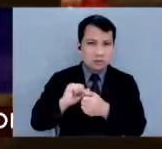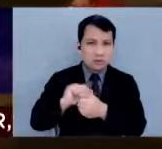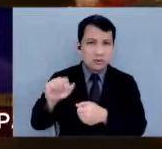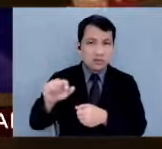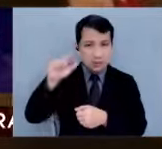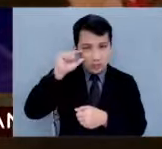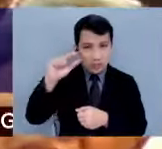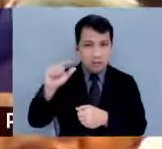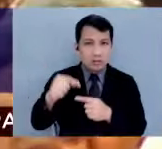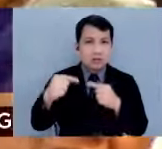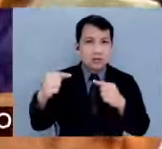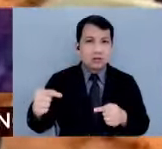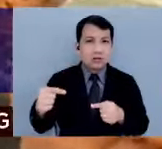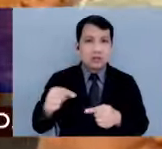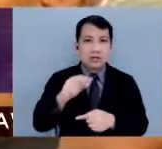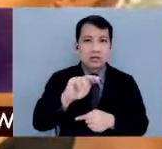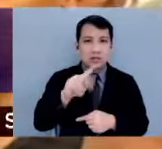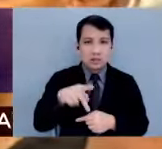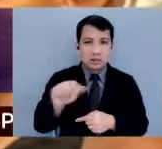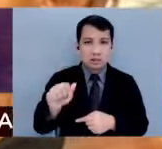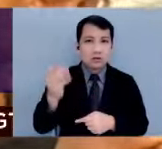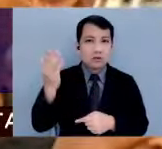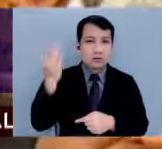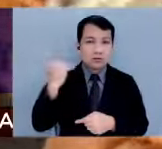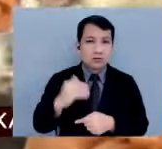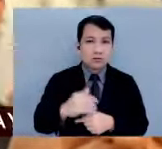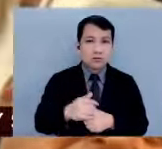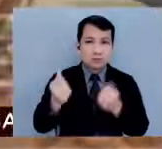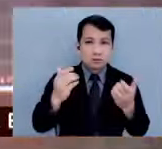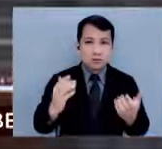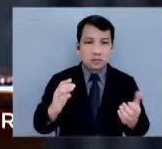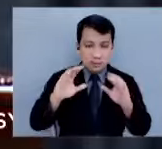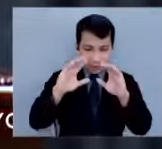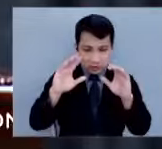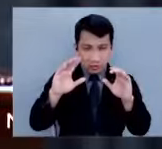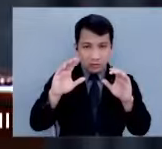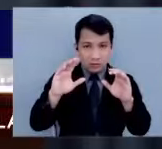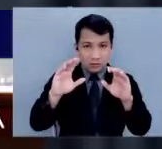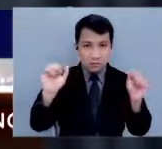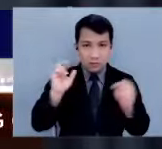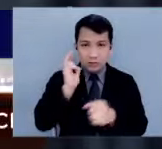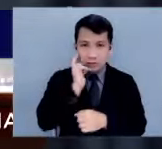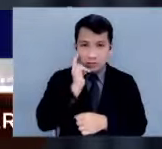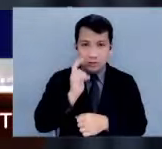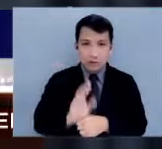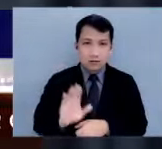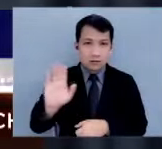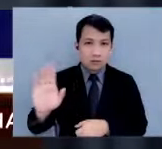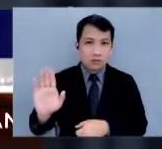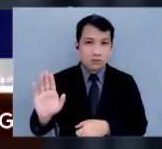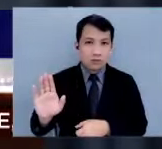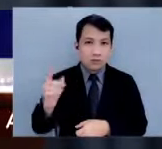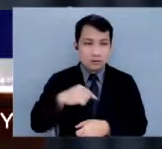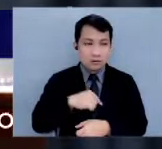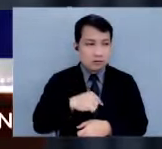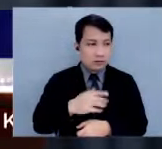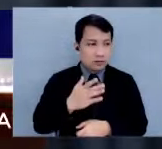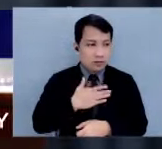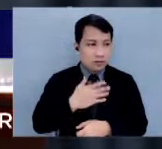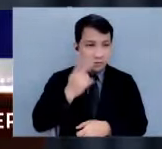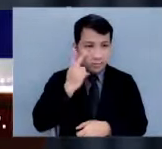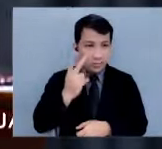paglaban sa New People's Army noong Administrasyong Duterte. We deserve, para sa mga mata ko,